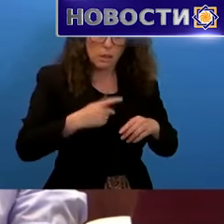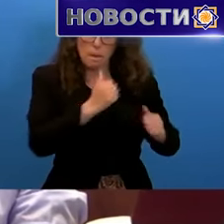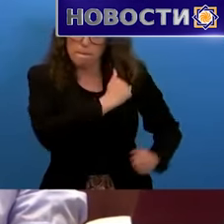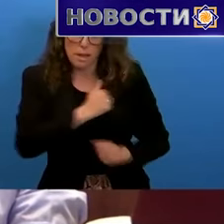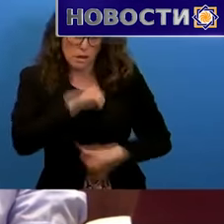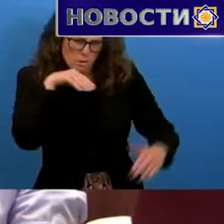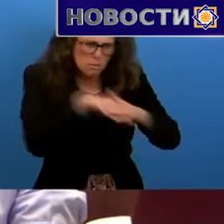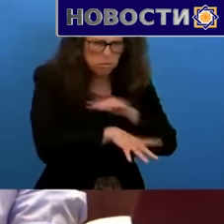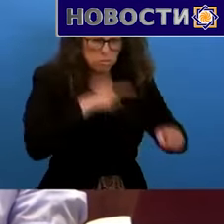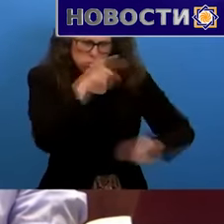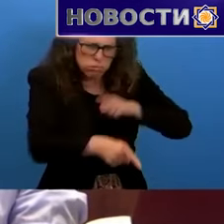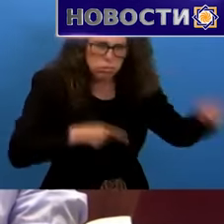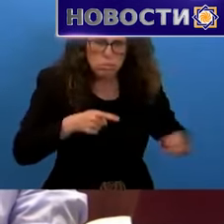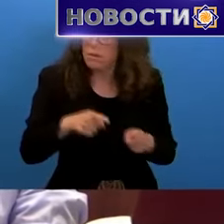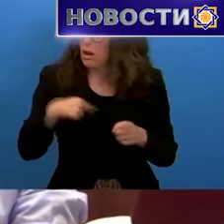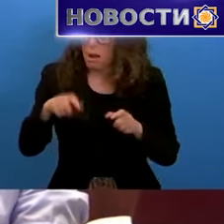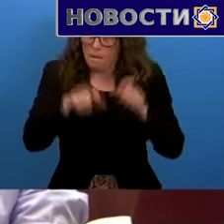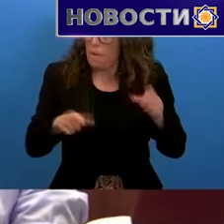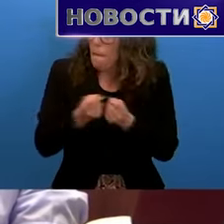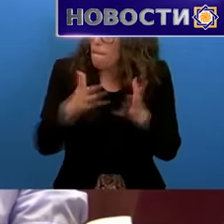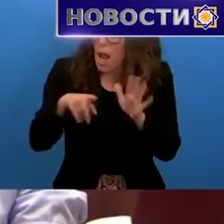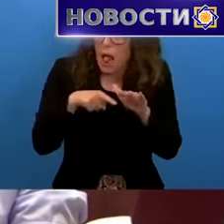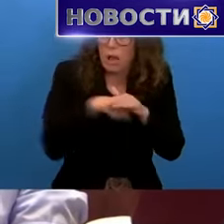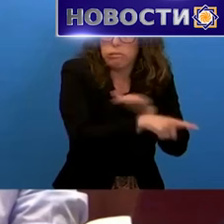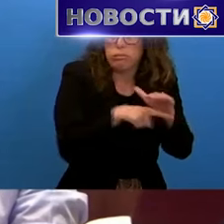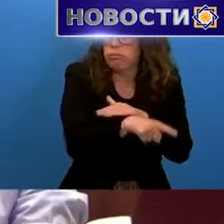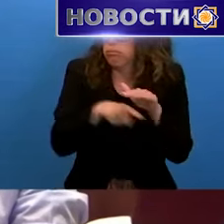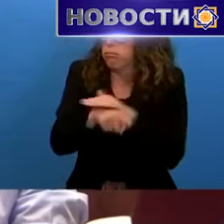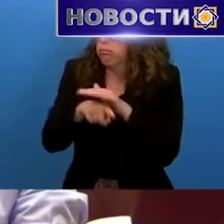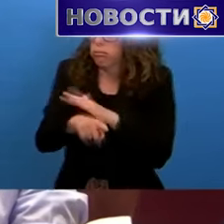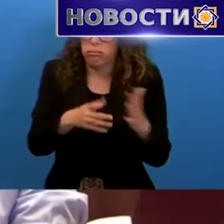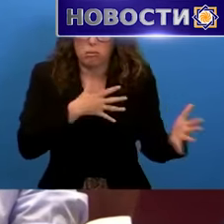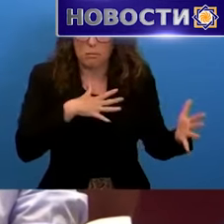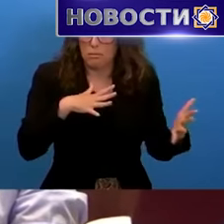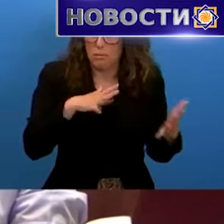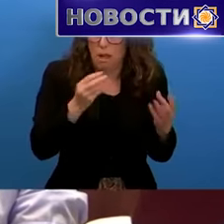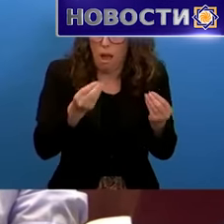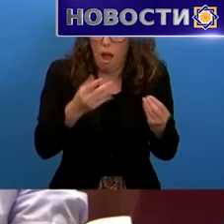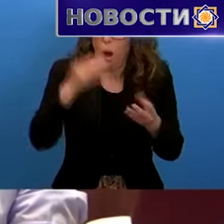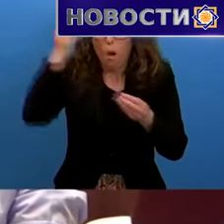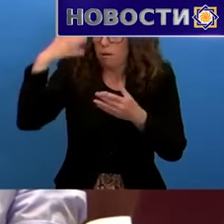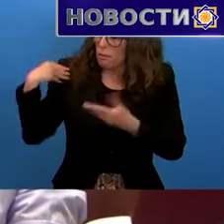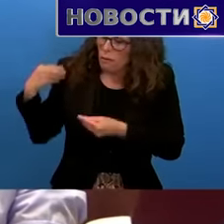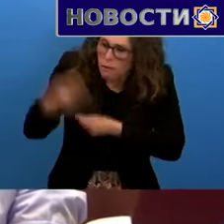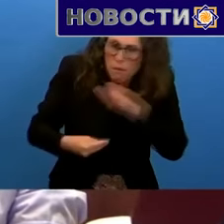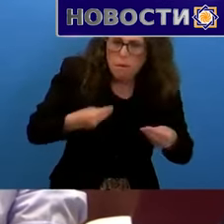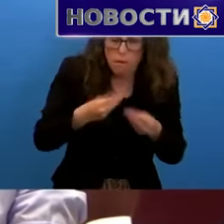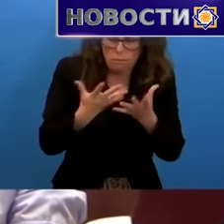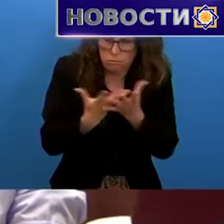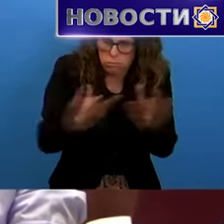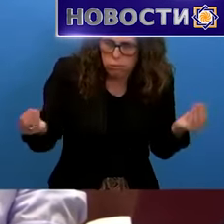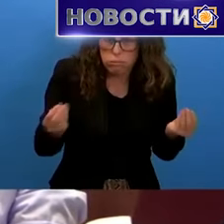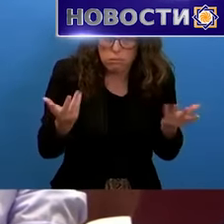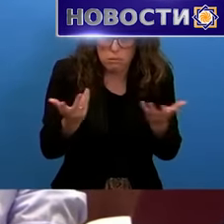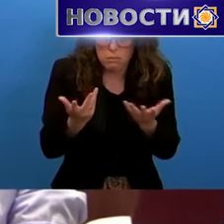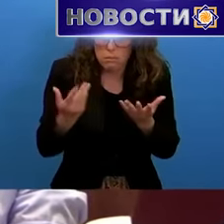резолюции Европейского парламента, которая была принята в июне 1987 года, отмечается, народ, подвергшийся